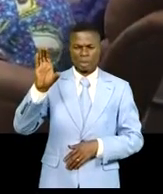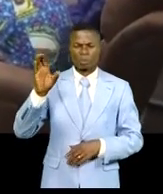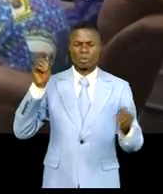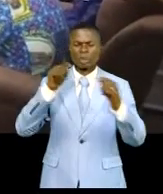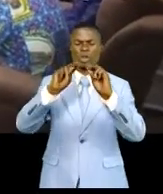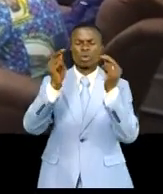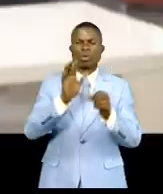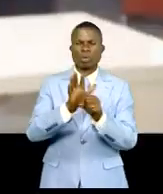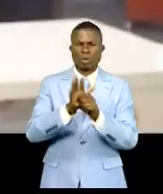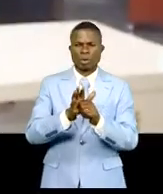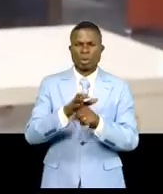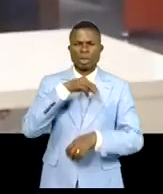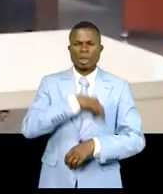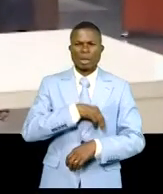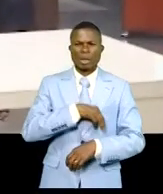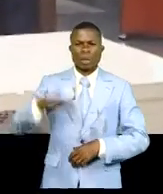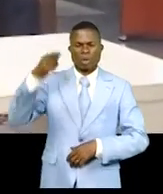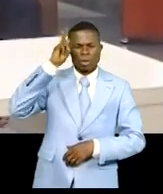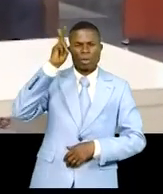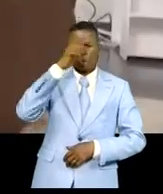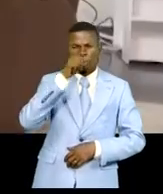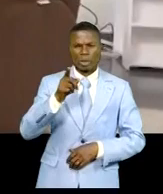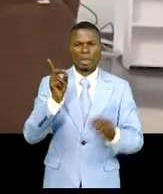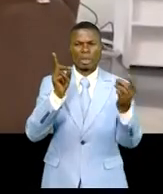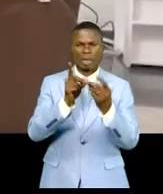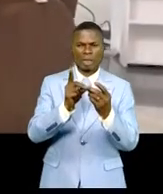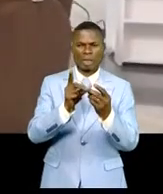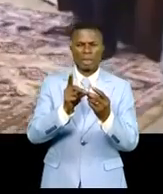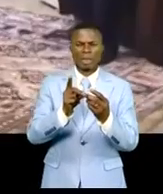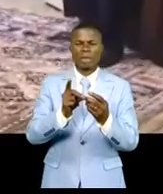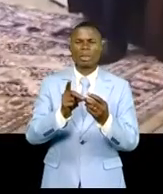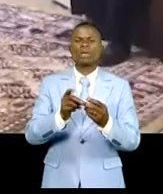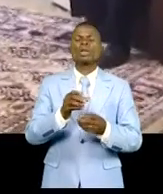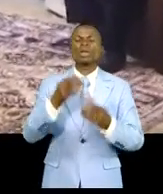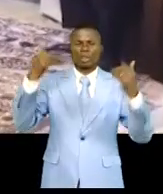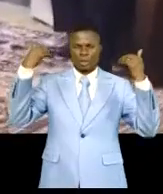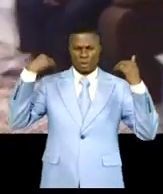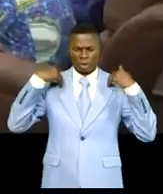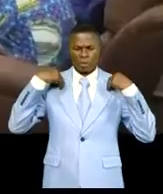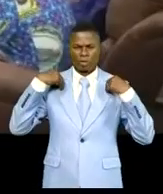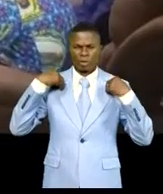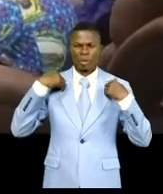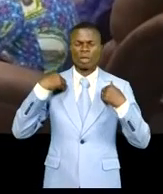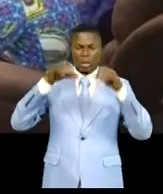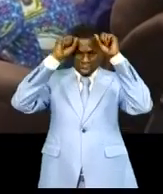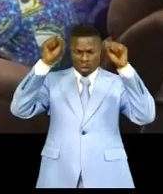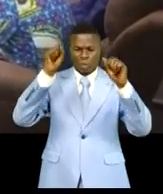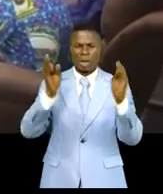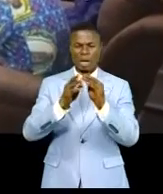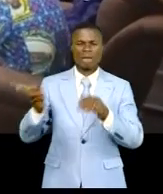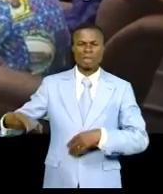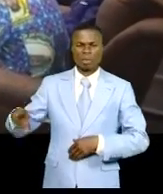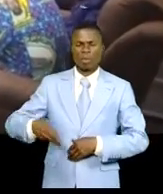forte délégation en mission dans le Haut-Katanga, à la rencontre du patriarche Antoine Gabriel Kyungu Akumwanza, président de l'Assemblée provinciale